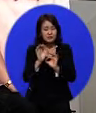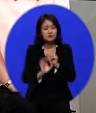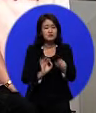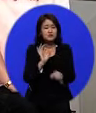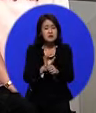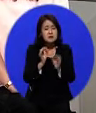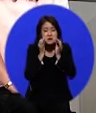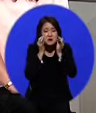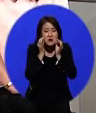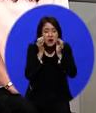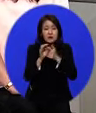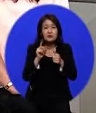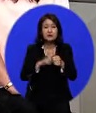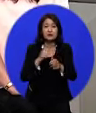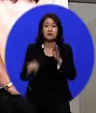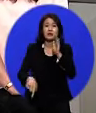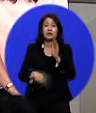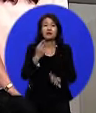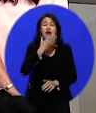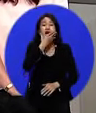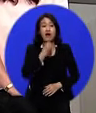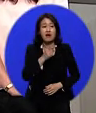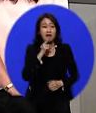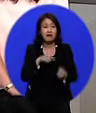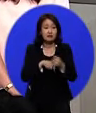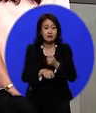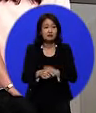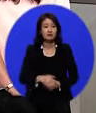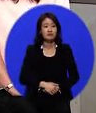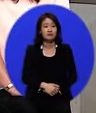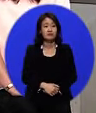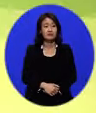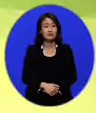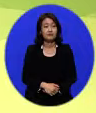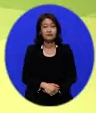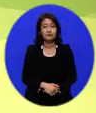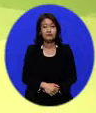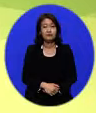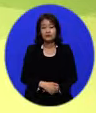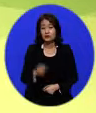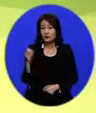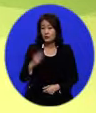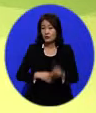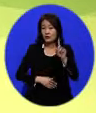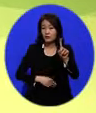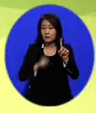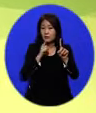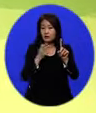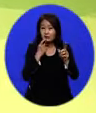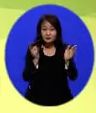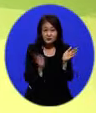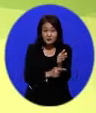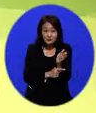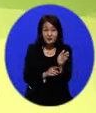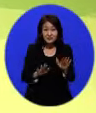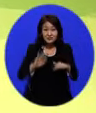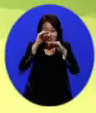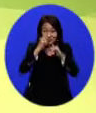그러면 어떻게 되죠? 100년 동안 행복하게 살 수 있다는 거죠. 제가 또 다시 한번 말할게요. 너무 쉽죠?